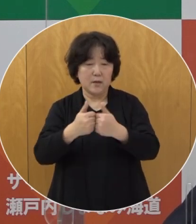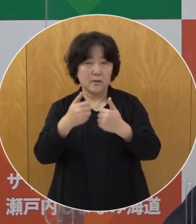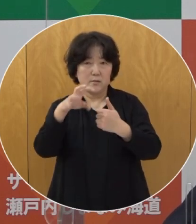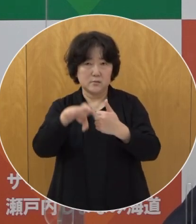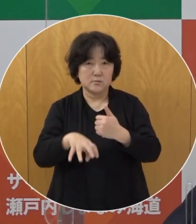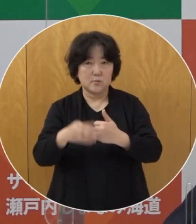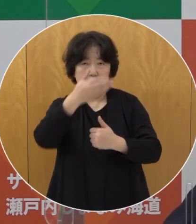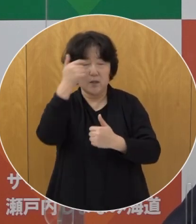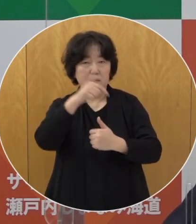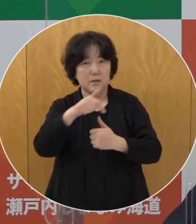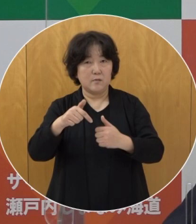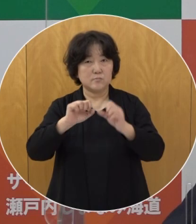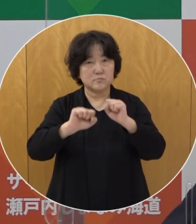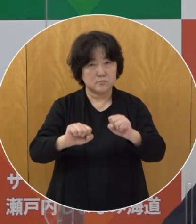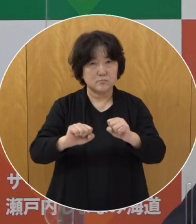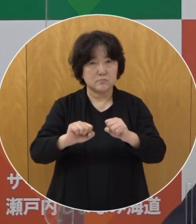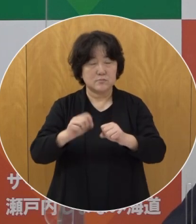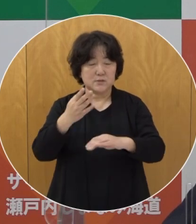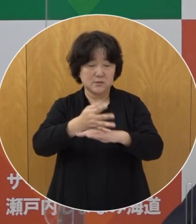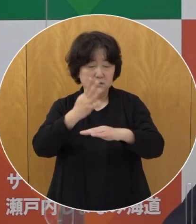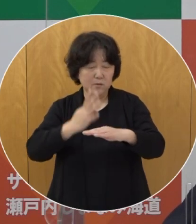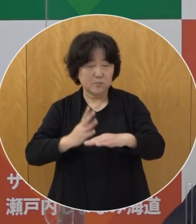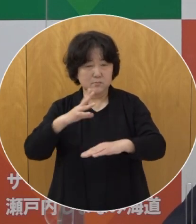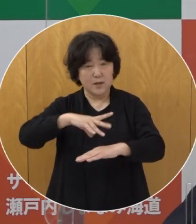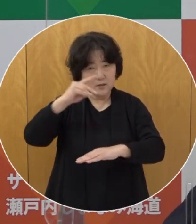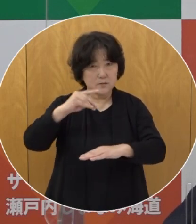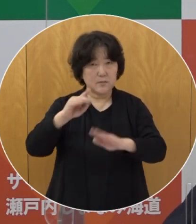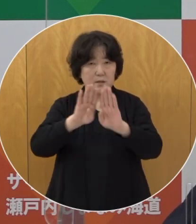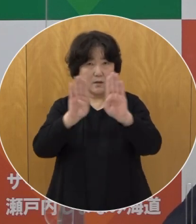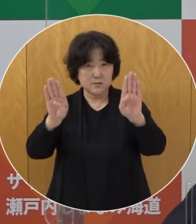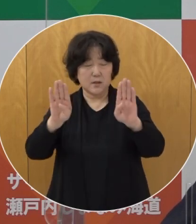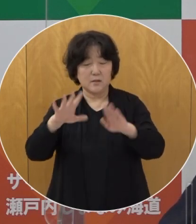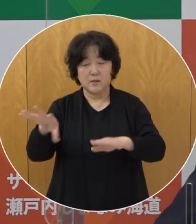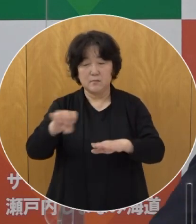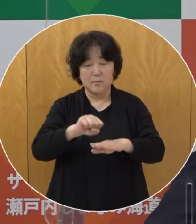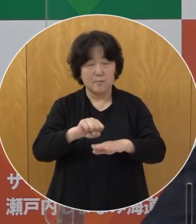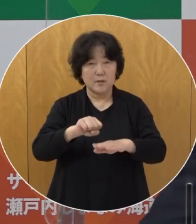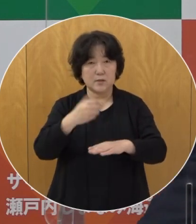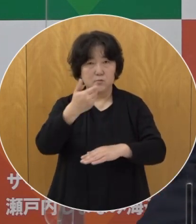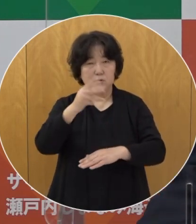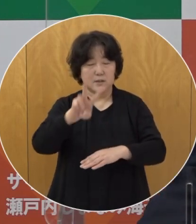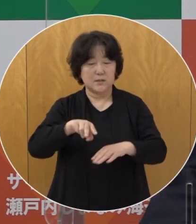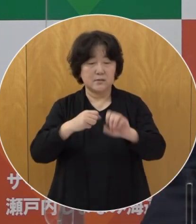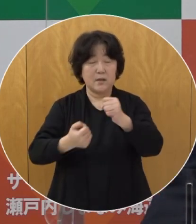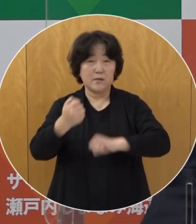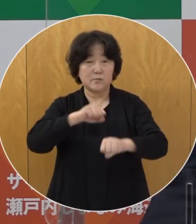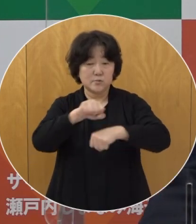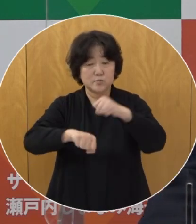実施していただきました、四国初開催の今治クリテリウム。